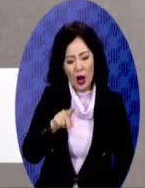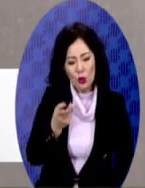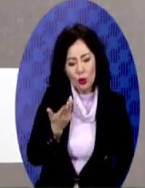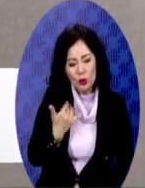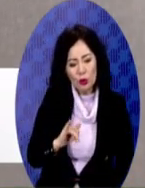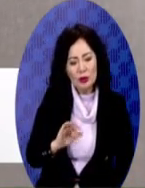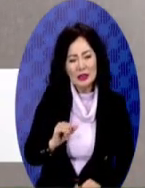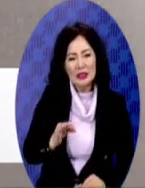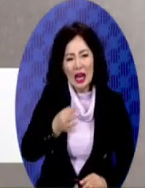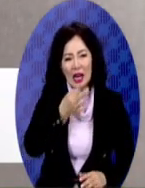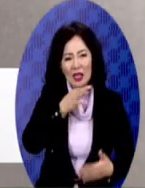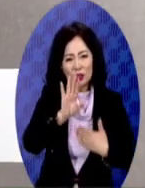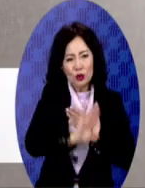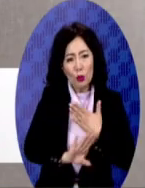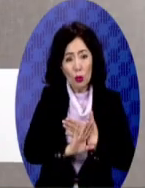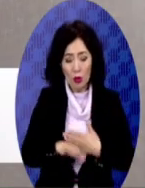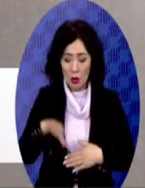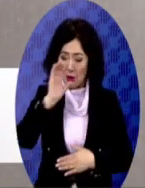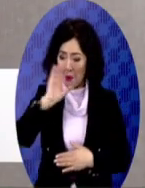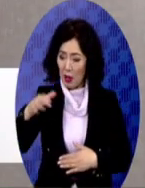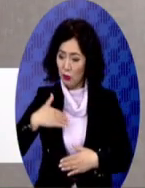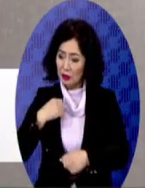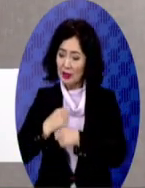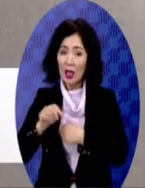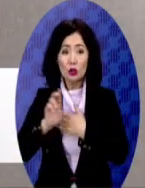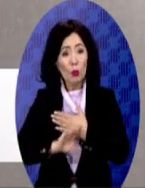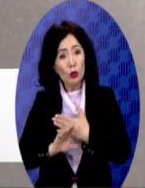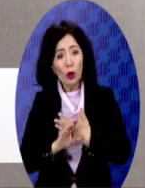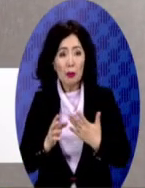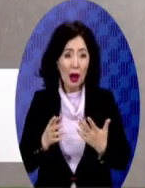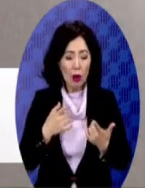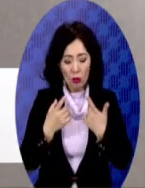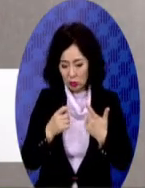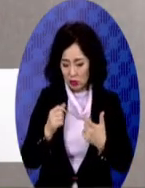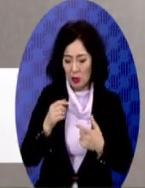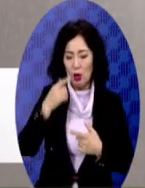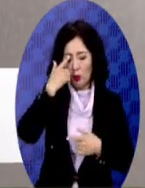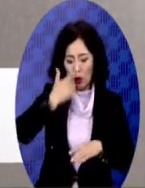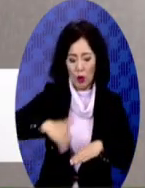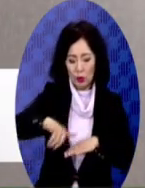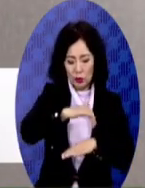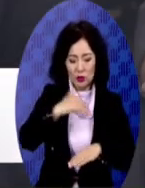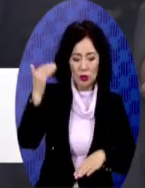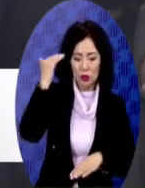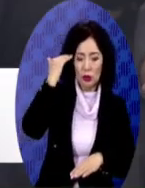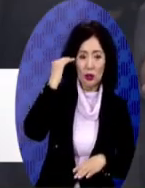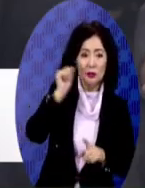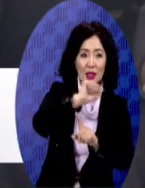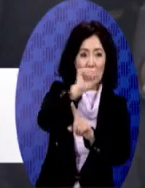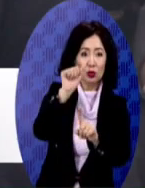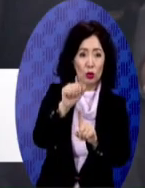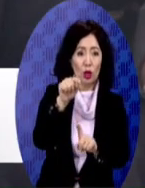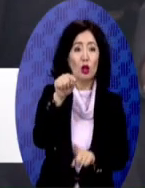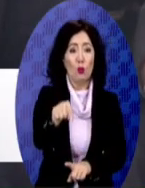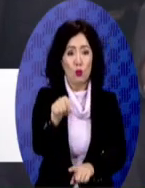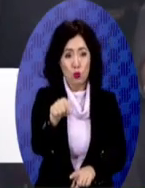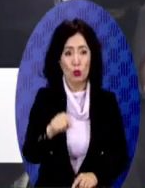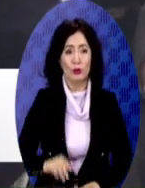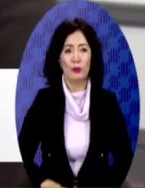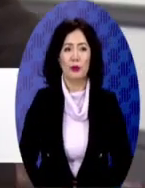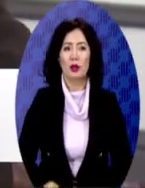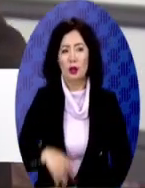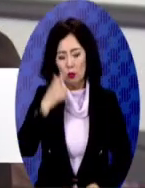өөрийнхөө үүрэг зорилтыг яаж хийх вэ гэдэг асуудал бол Монгол улсын одоо тулгунтсан асуудал болоод байгаа юм. Монгол улсын үндэсний аюулгүй